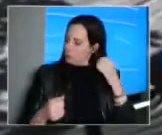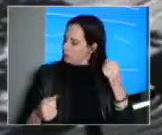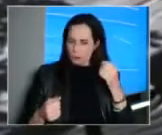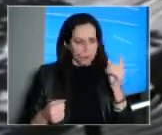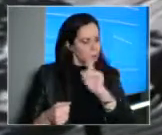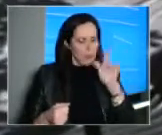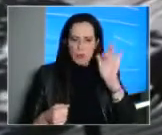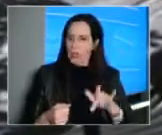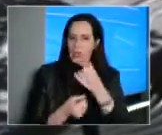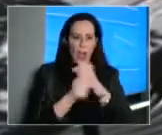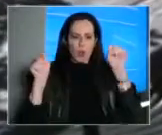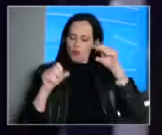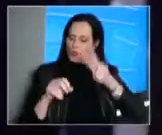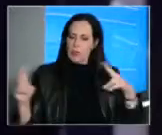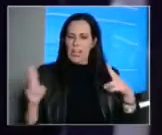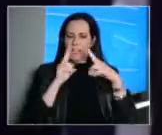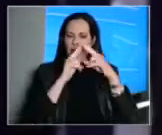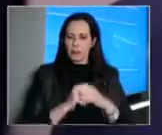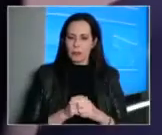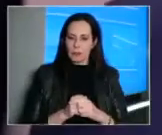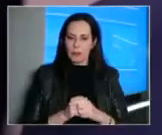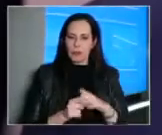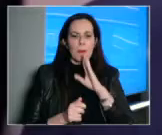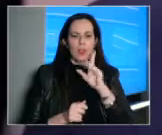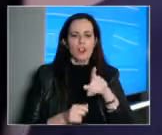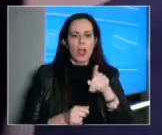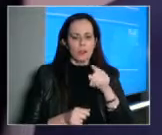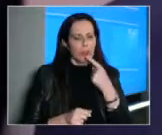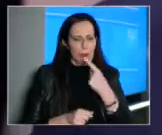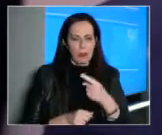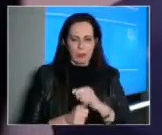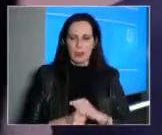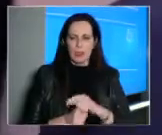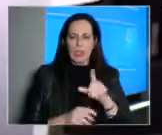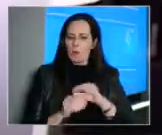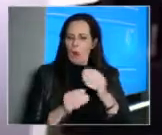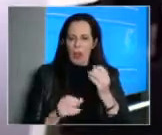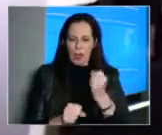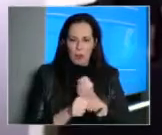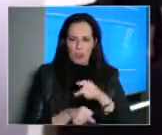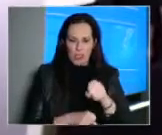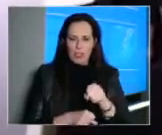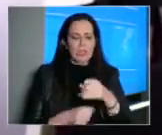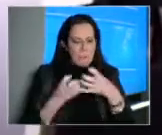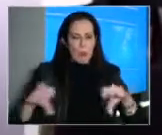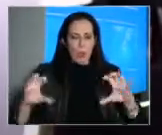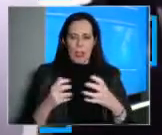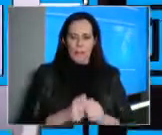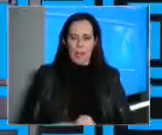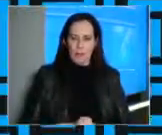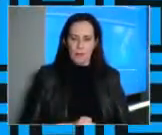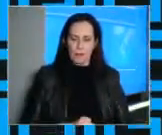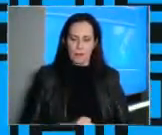את עקרון החילוניות הצרפתי. Le piège dans lequel vous êtes en train de tomber, Madame Le Pen, par vos provocations, c'est de diviser la